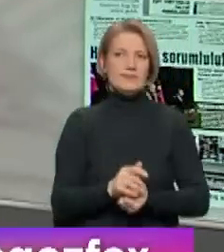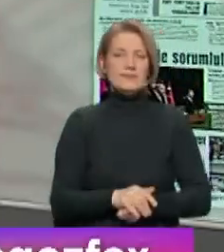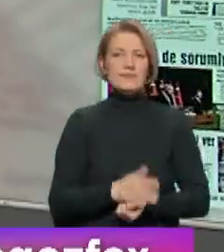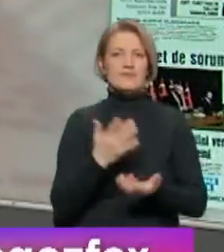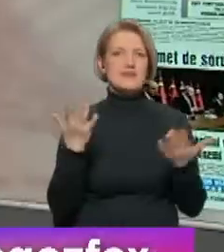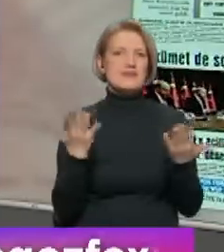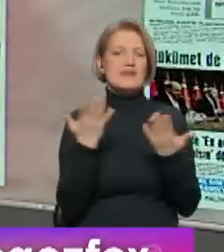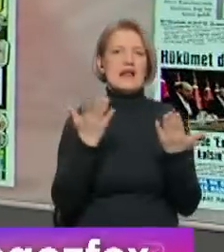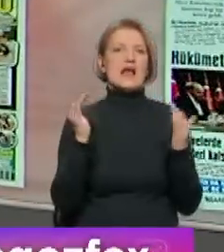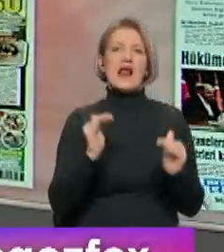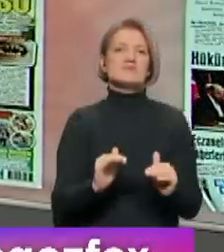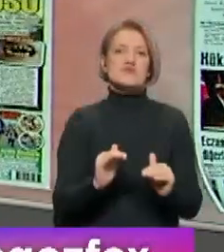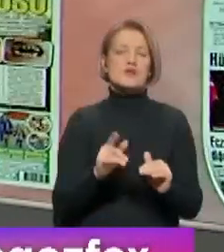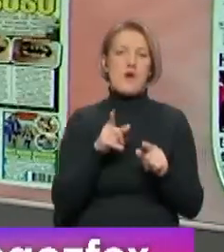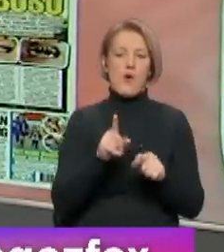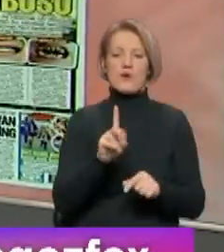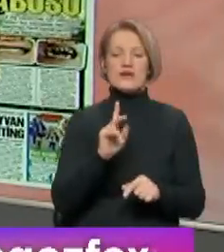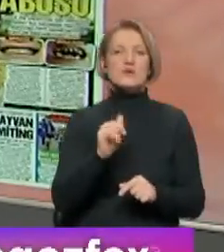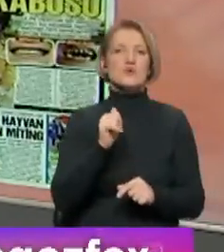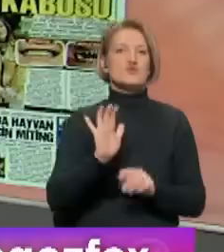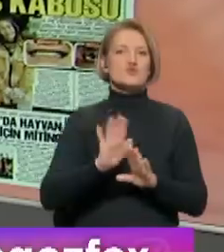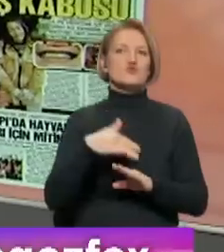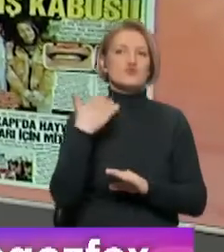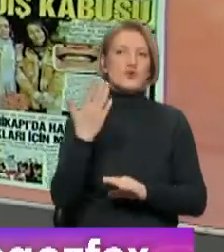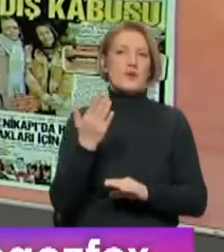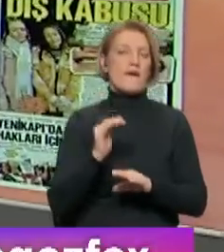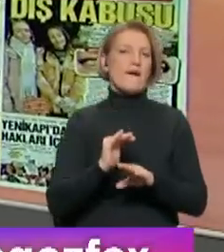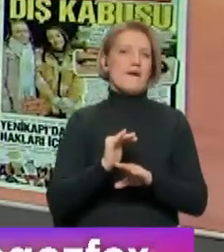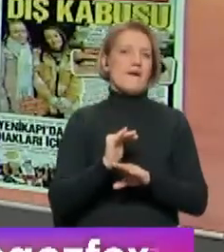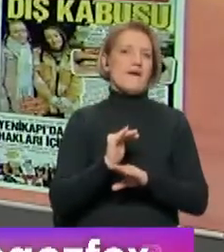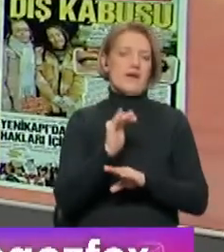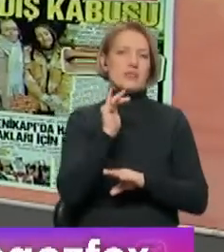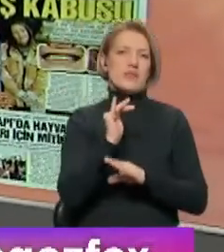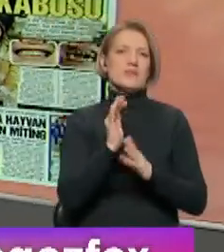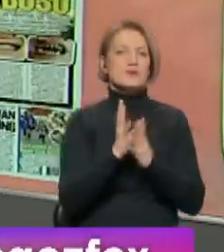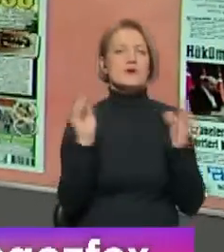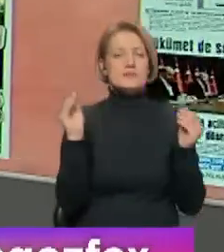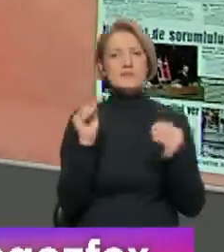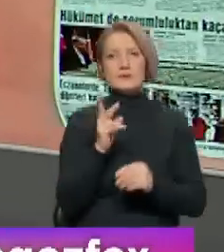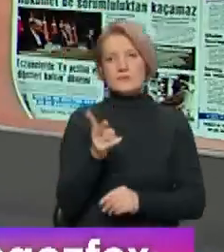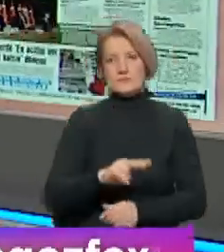neler gelmişti başına ve 12 gün sonra hayattan kopuşu